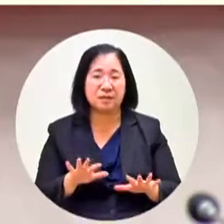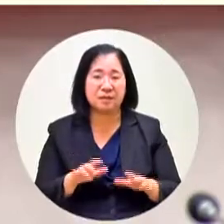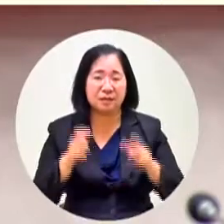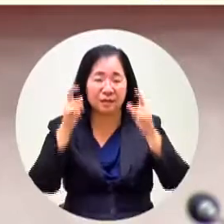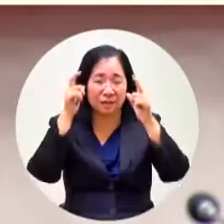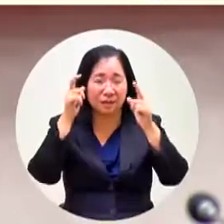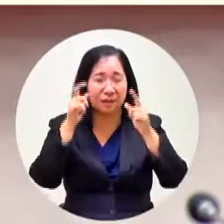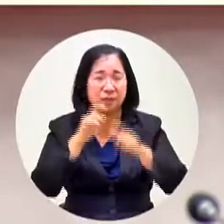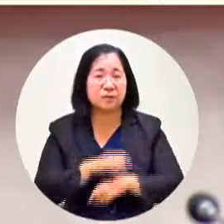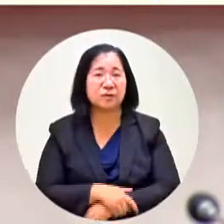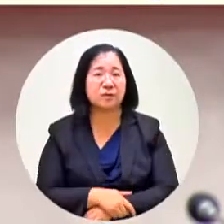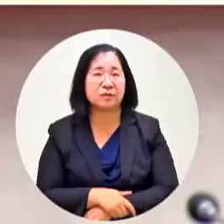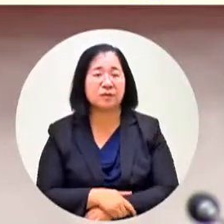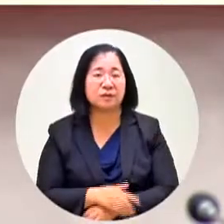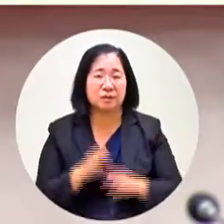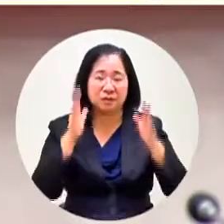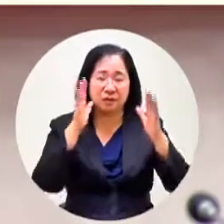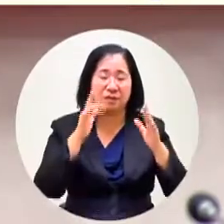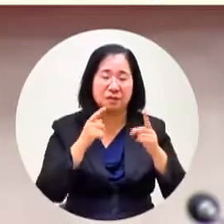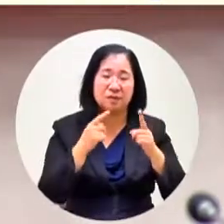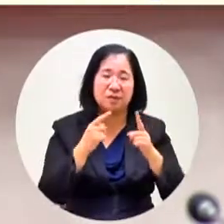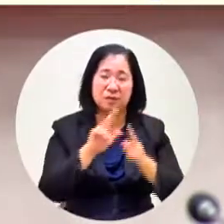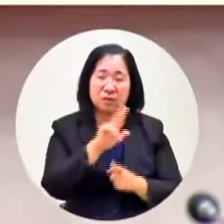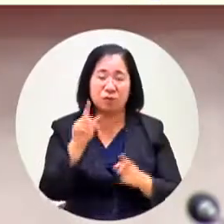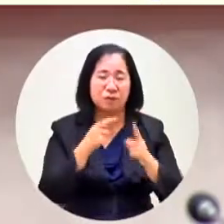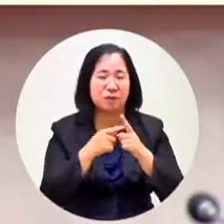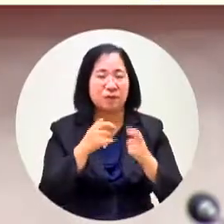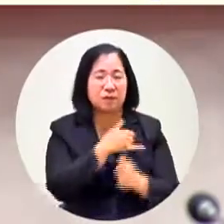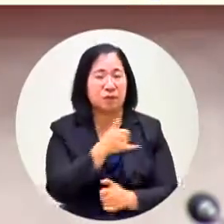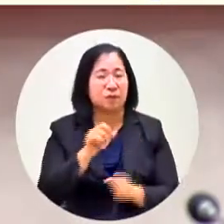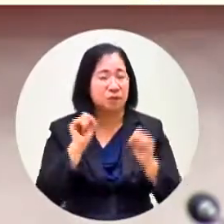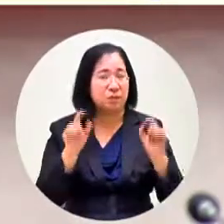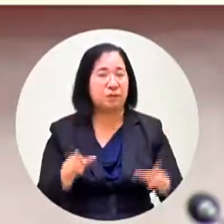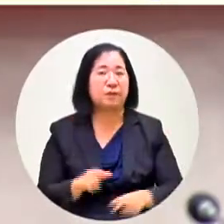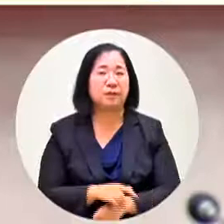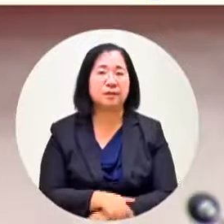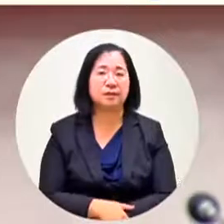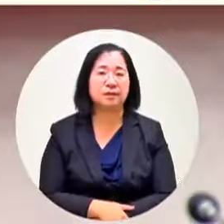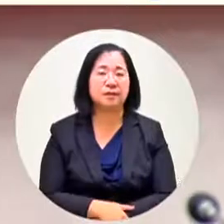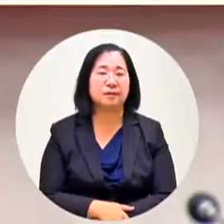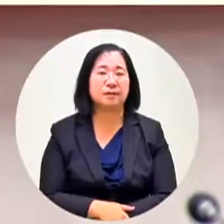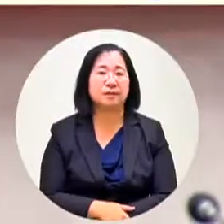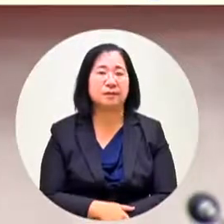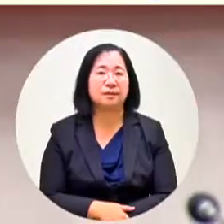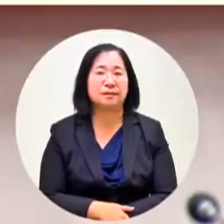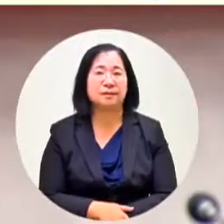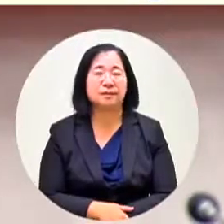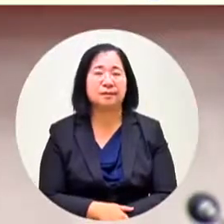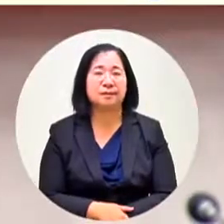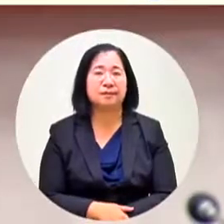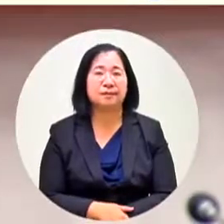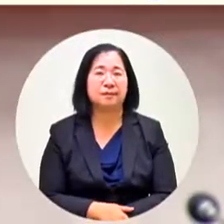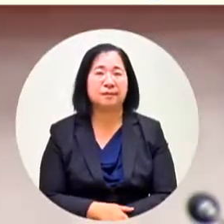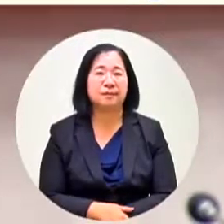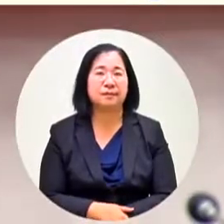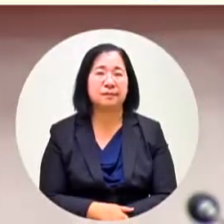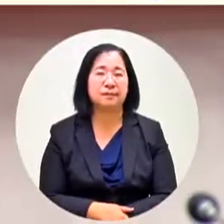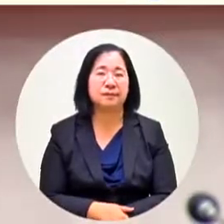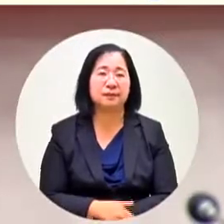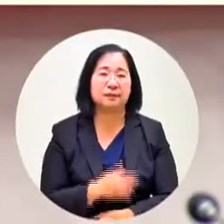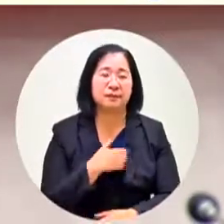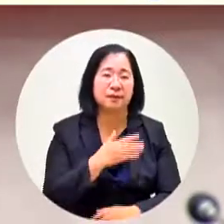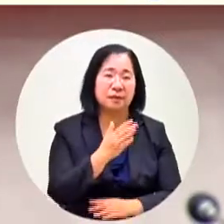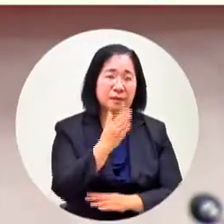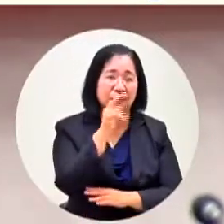的公幼里面去了哈。那他们在变成我们的公家的一个教保人员。